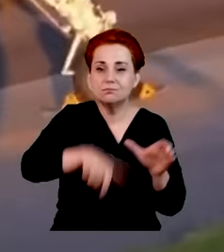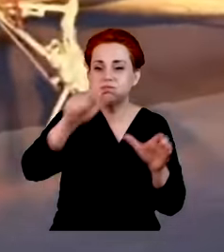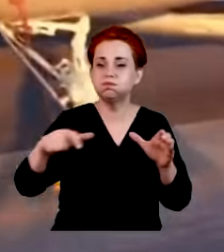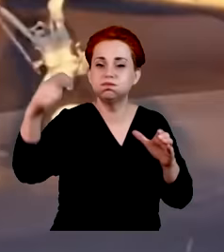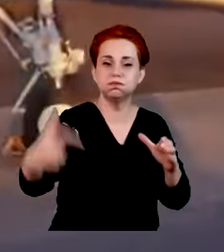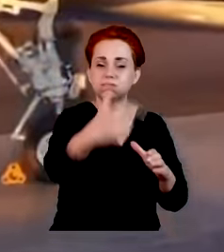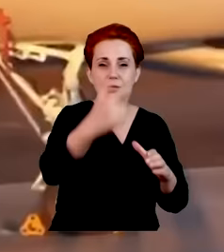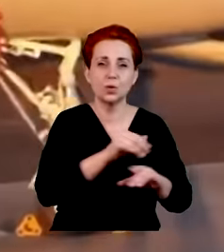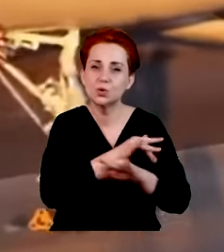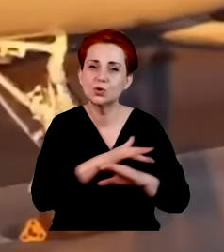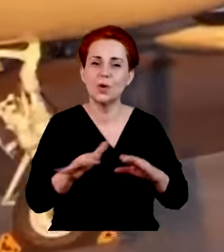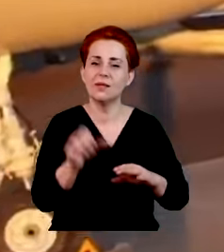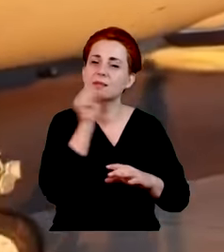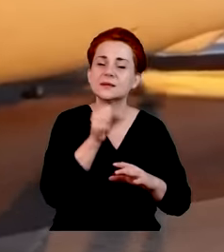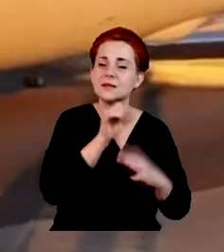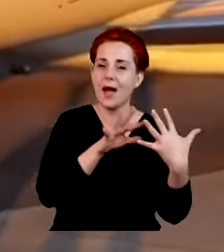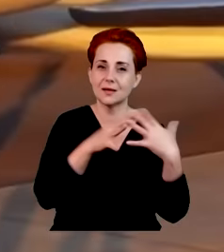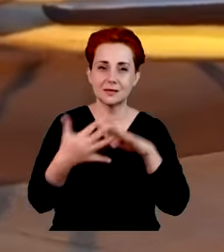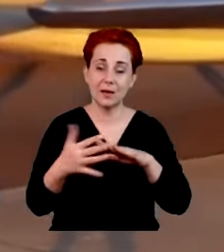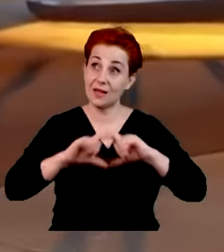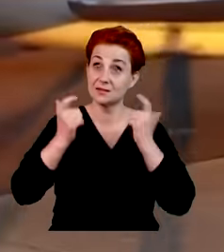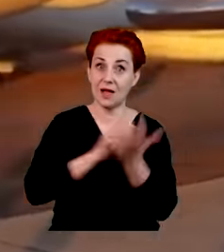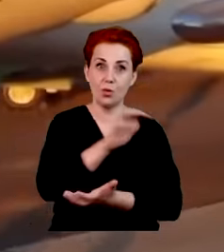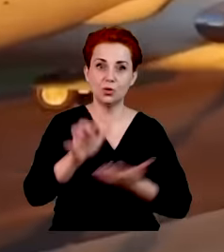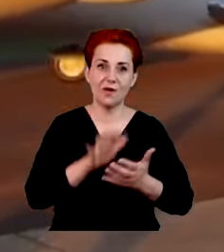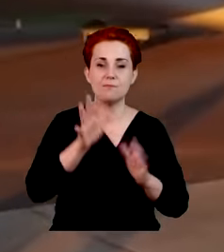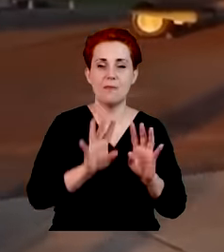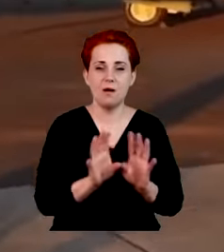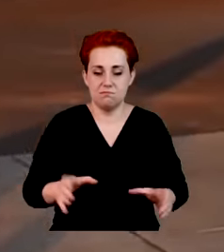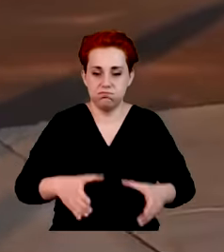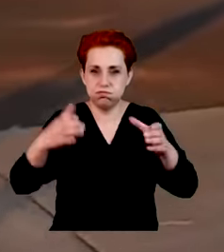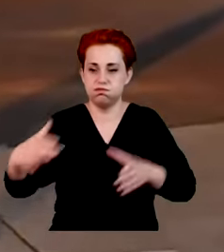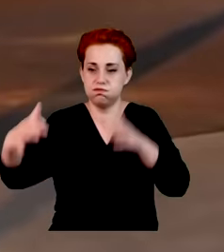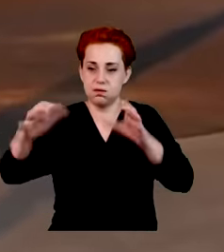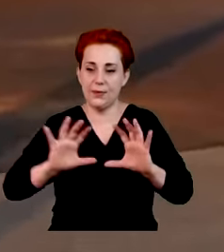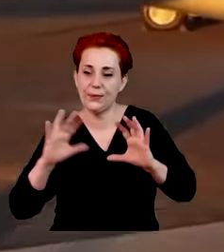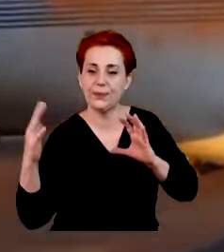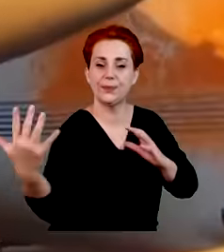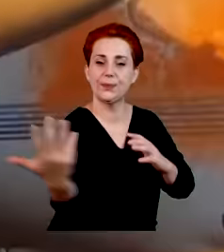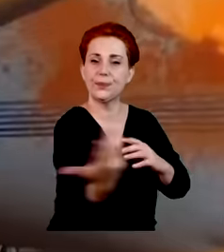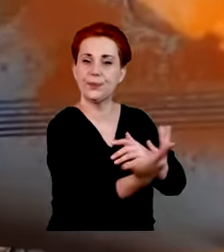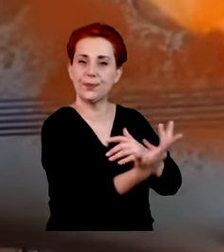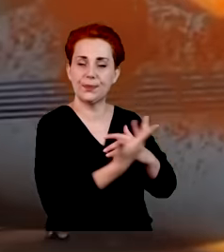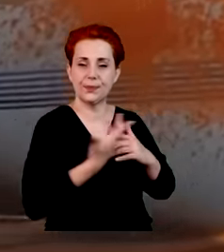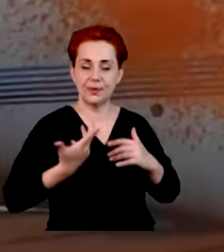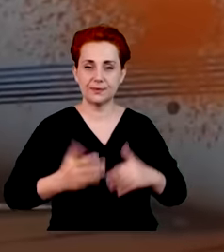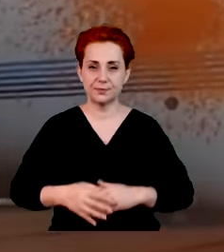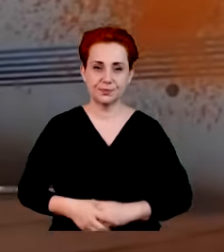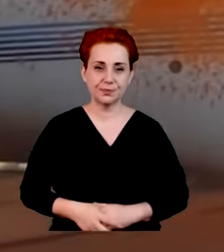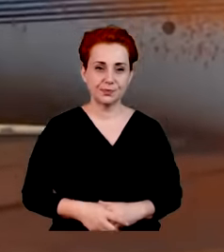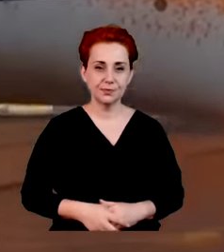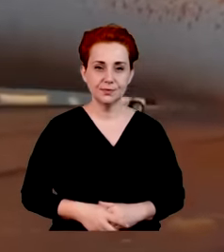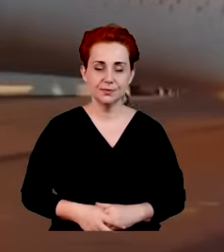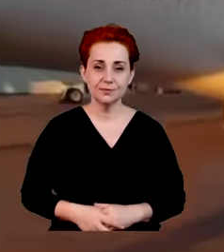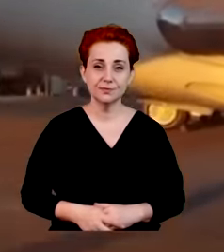prehistorycznych zabytków na świecie składa się z Wałów ziemnych otaczających duży zespół stojących kamieni dzień